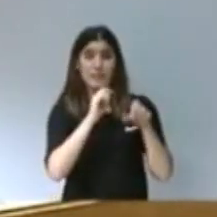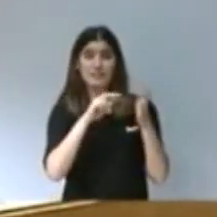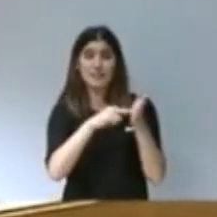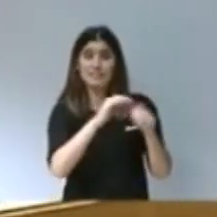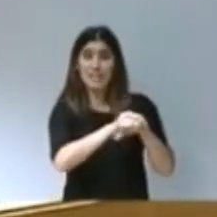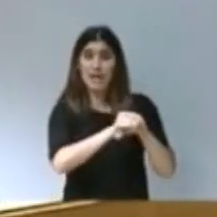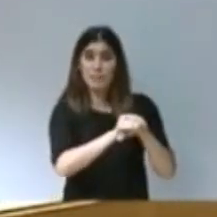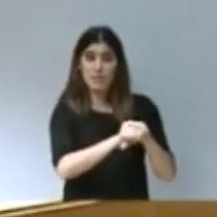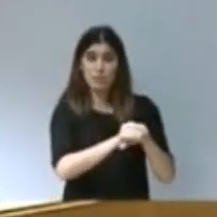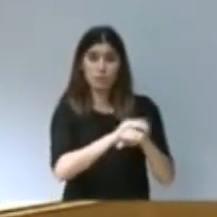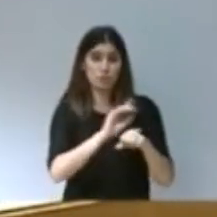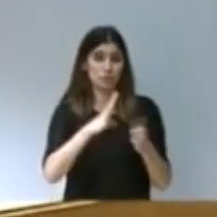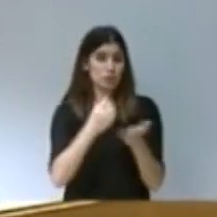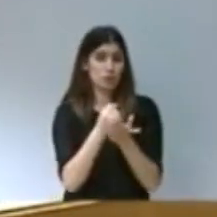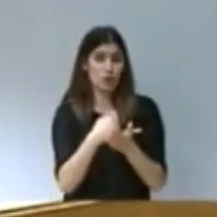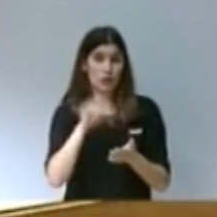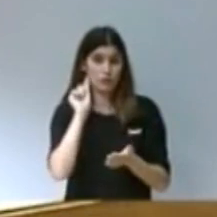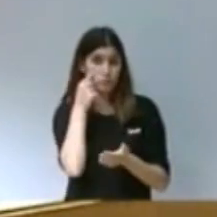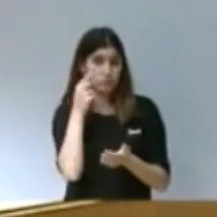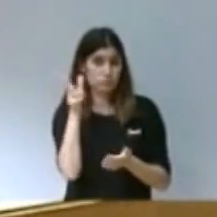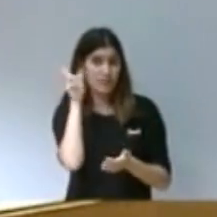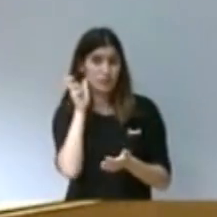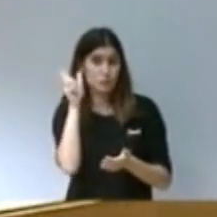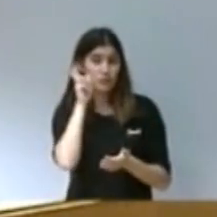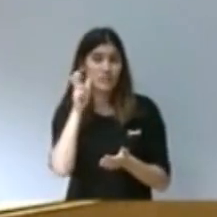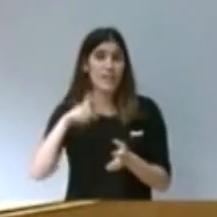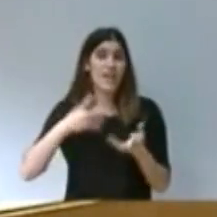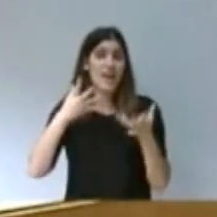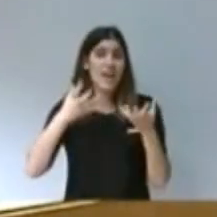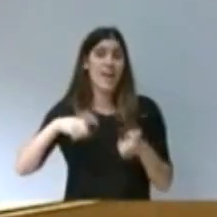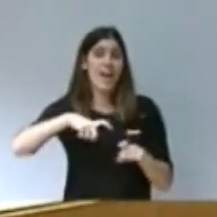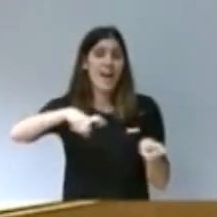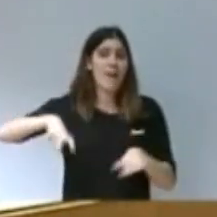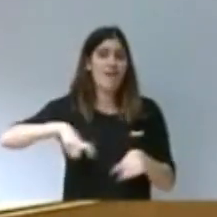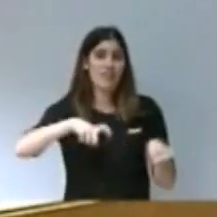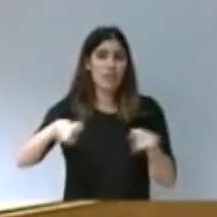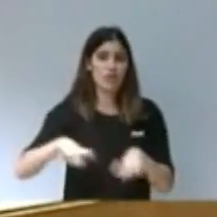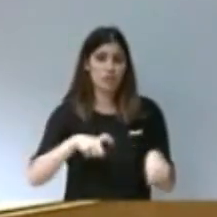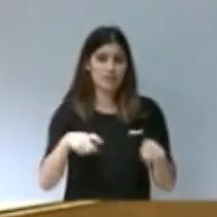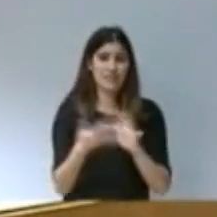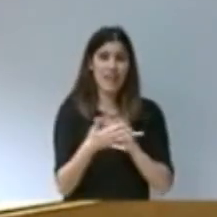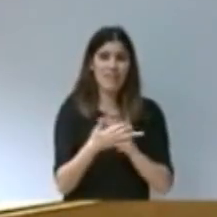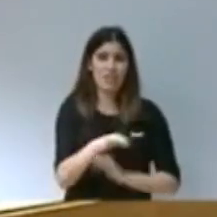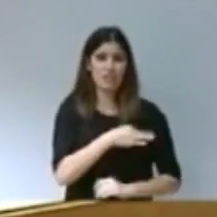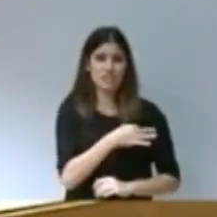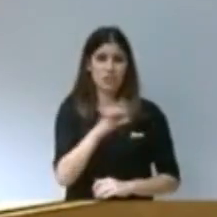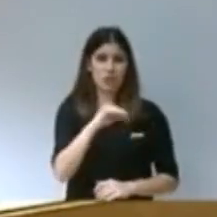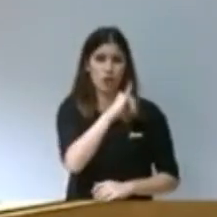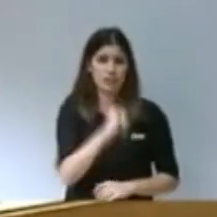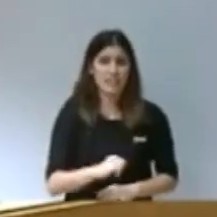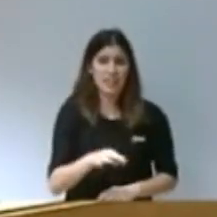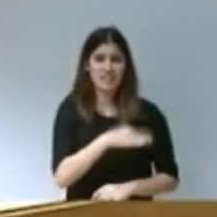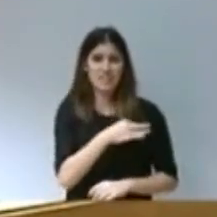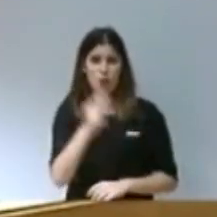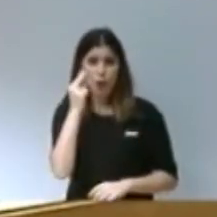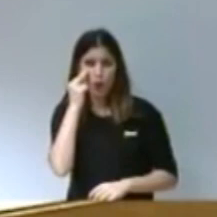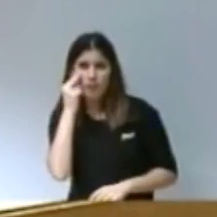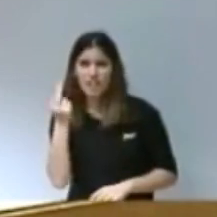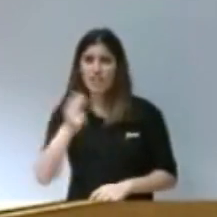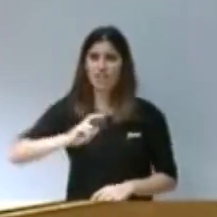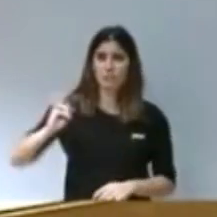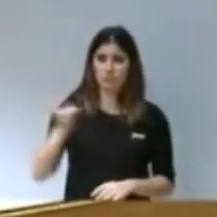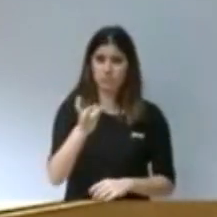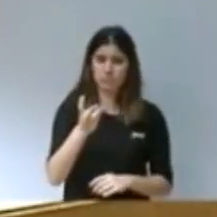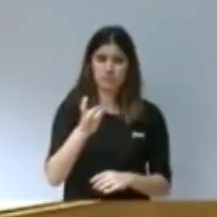que hem sentit tots, les gravacions parlant del senyor Ortiz, el senyor Cotino,